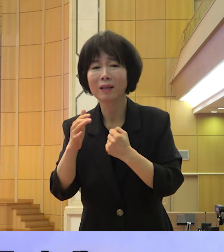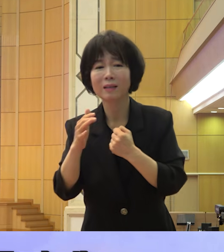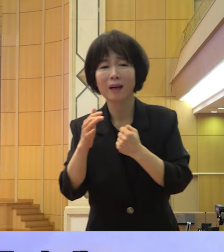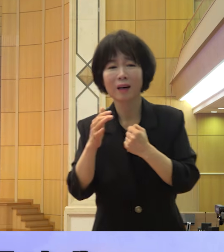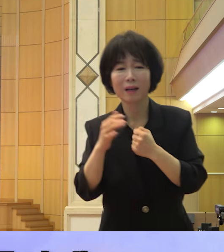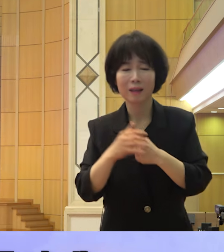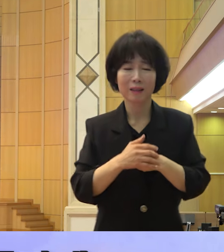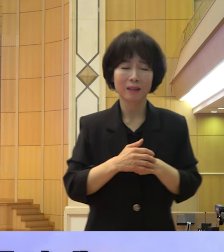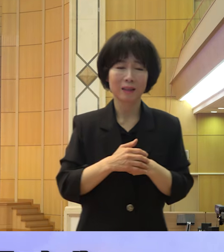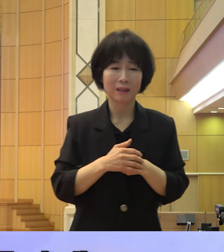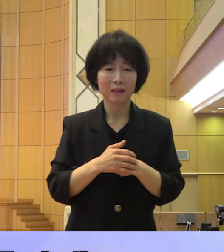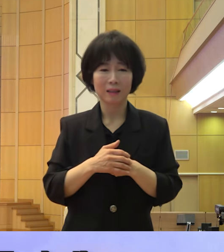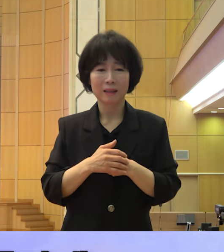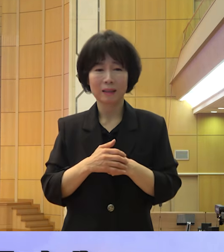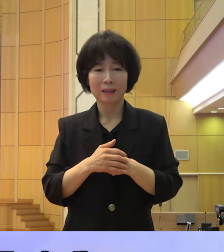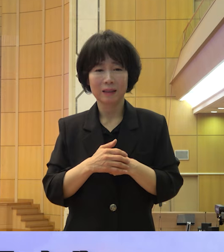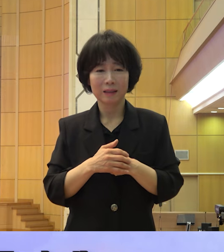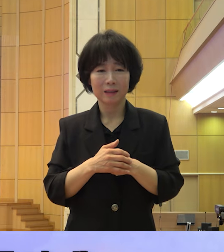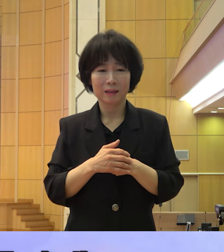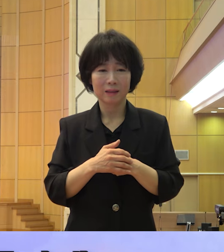살림살이를 다 그냥